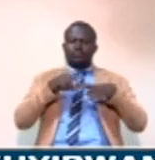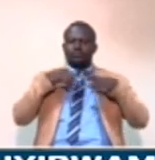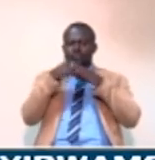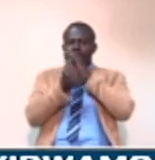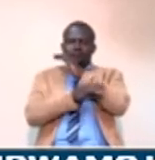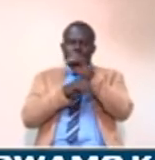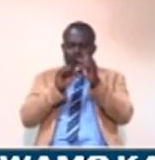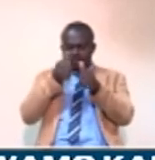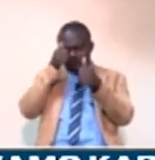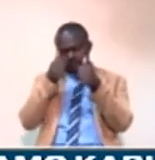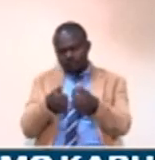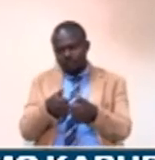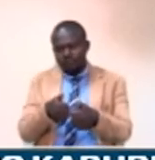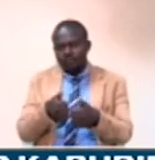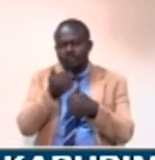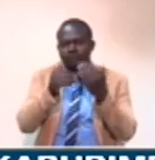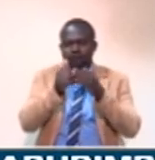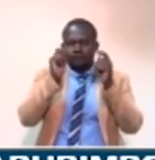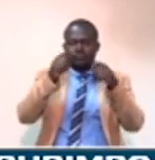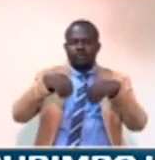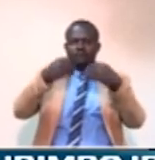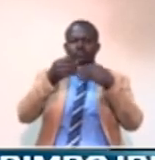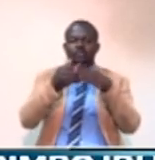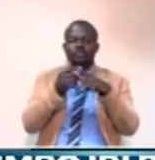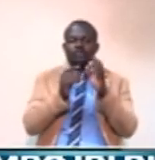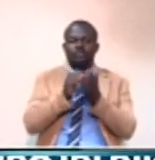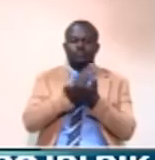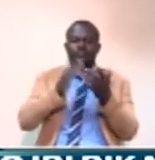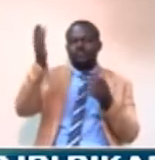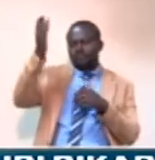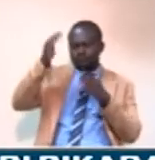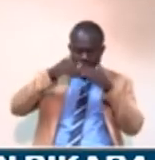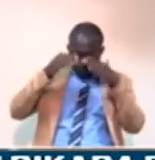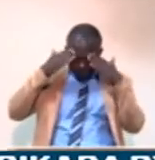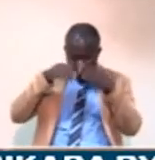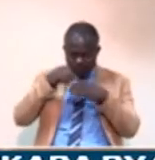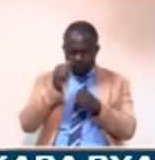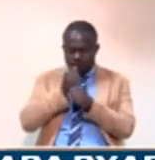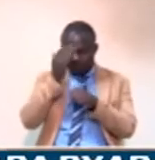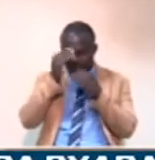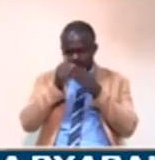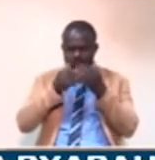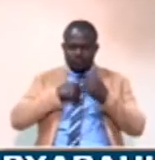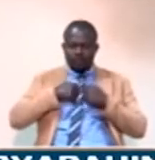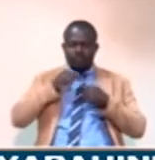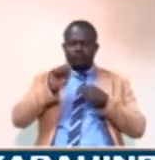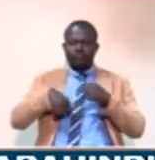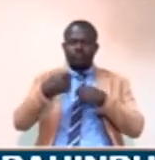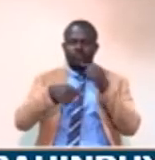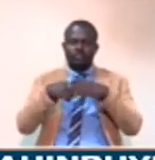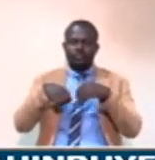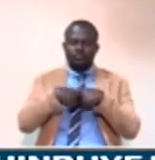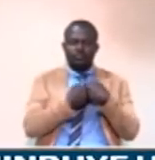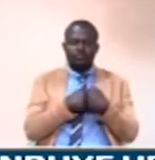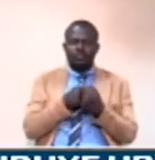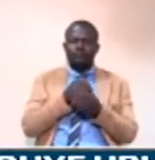Rwanda babasha kugikurikira. Uretse ubuhamya bwatanzwe, ibindi biganiro byagiye byibanda ku cyakorwa kugira ngo u Rwanda rukomeze guhangana n'abahakana